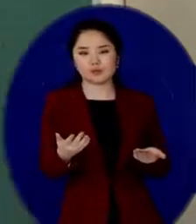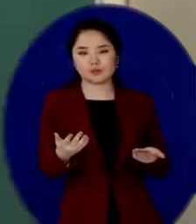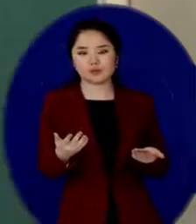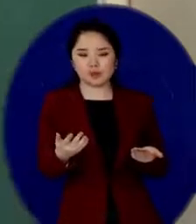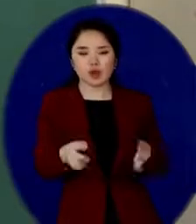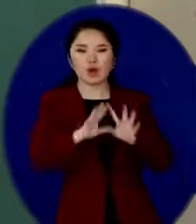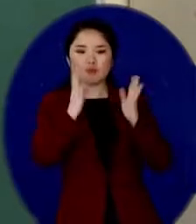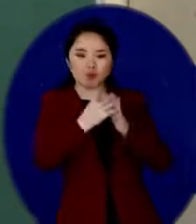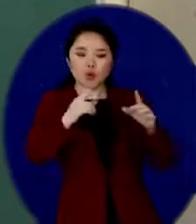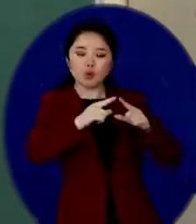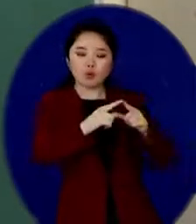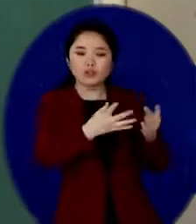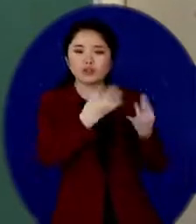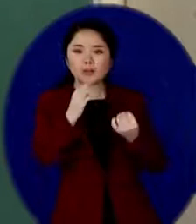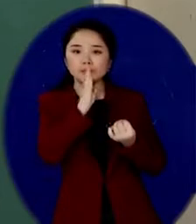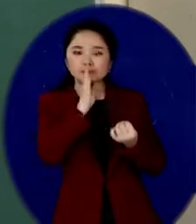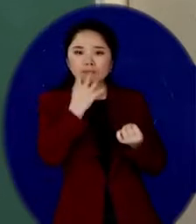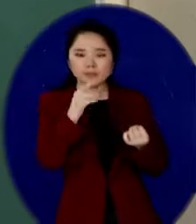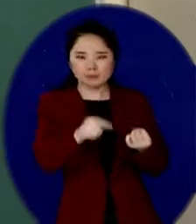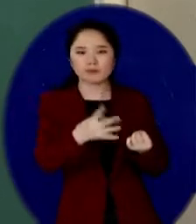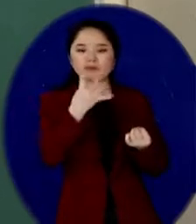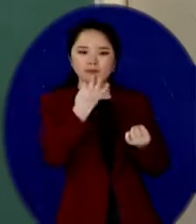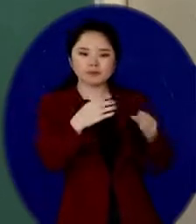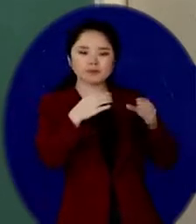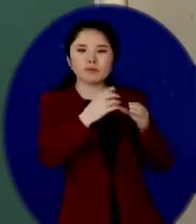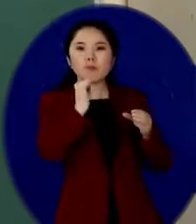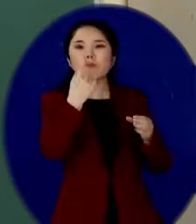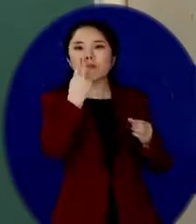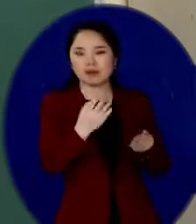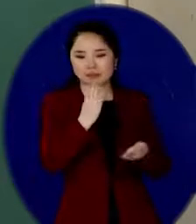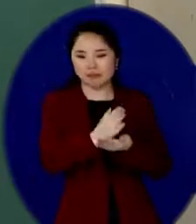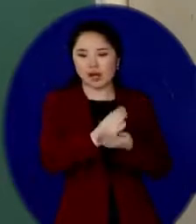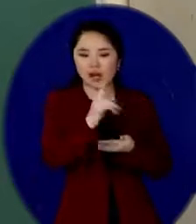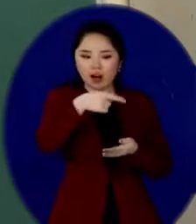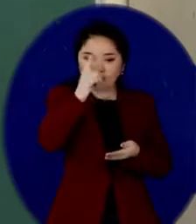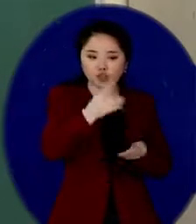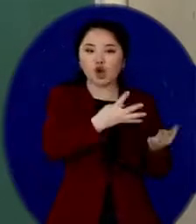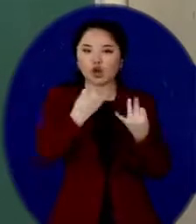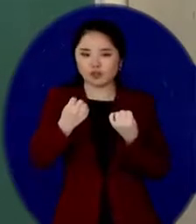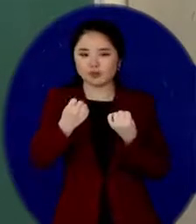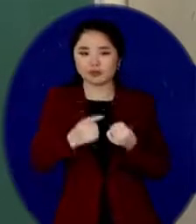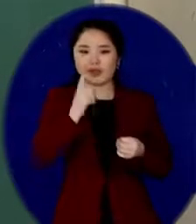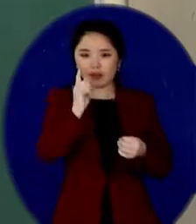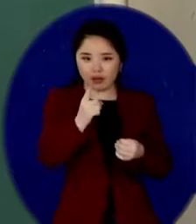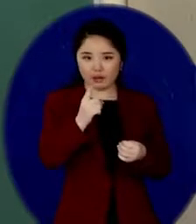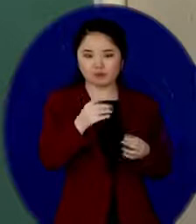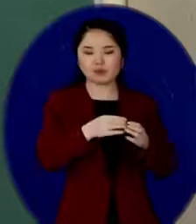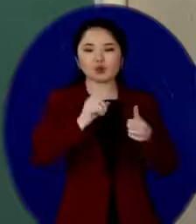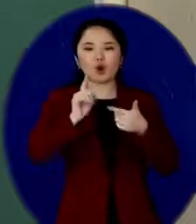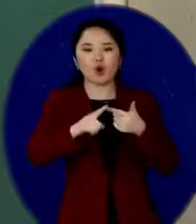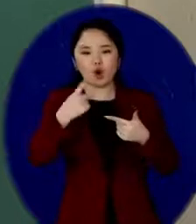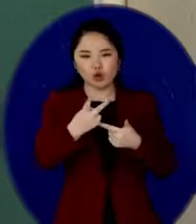За, бүх гурвалжны тоог олохын тулд хэдэн багц үүснэ эхлээд олъё. 1